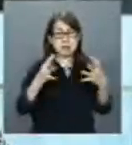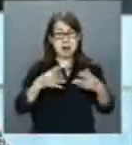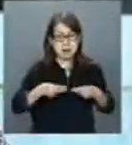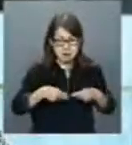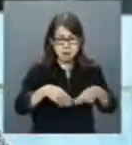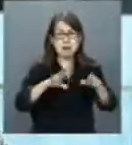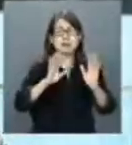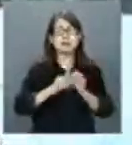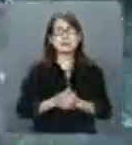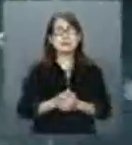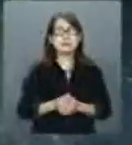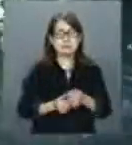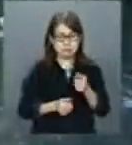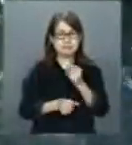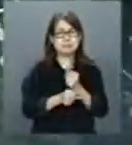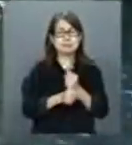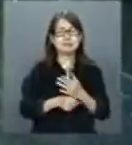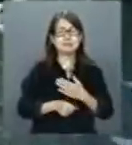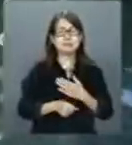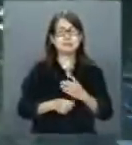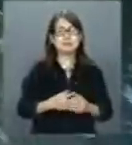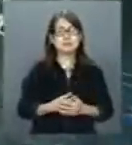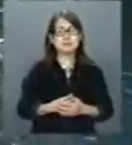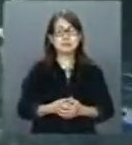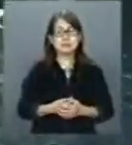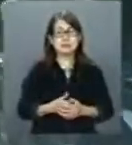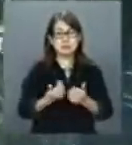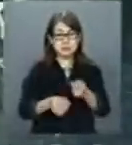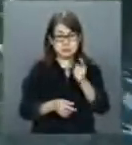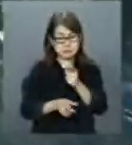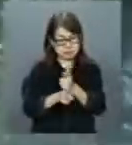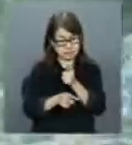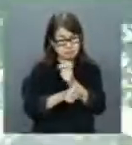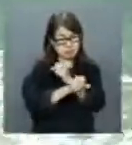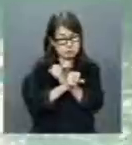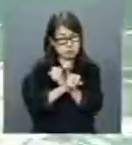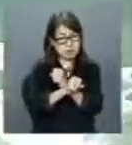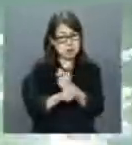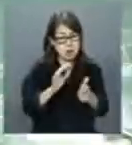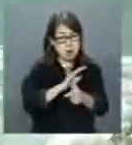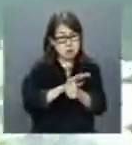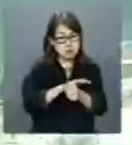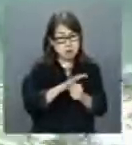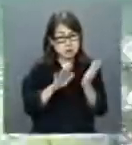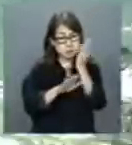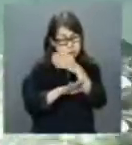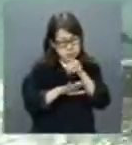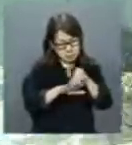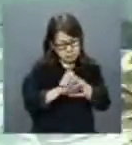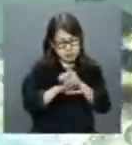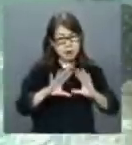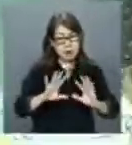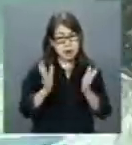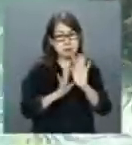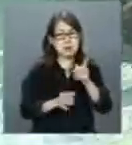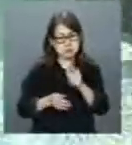มว่ามันก็น่าจะต้องทำบ้าง เพื่อให้การอนุรักษ์เต่ากระเป็นไปอย่างยั่งยืนและสร้างการมีส่วนร่วมปรีดาจึงเ